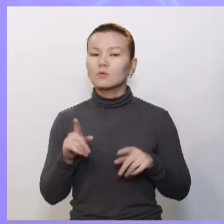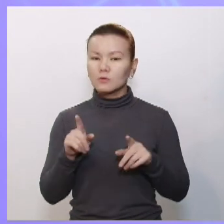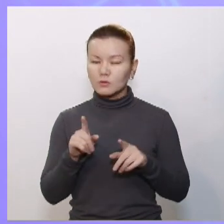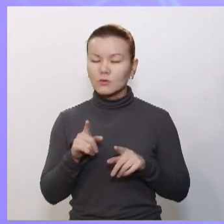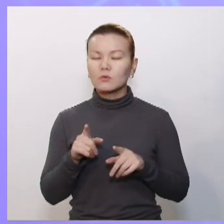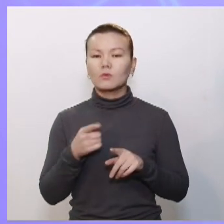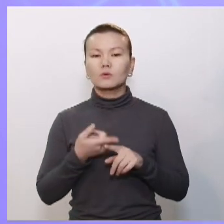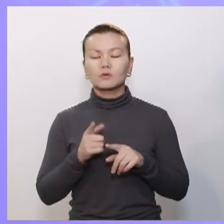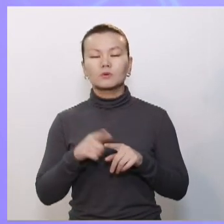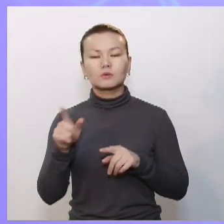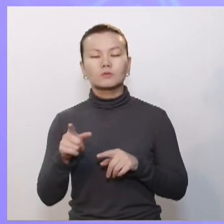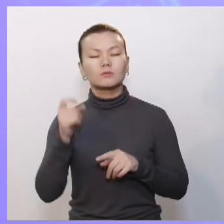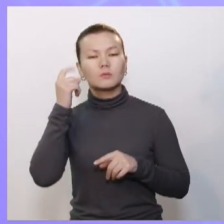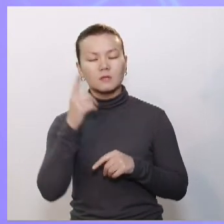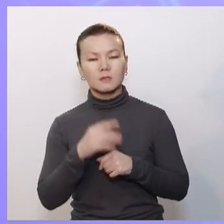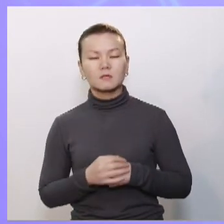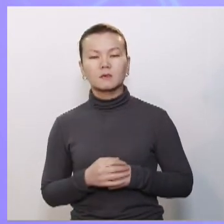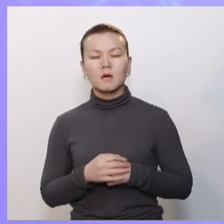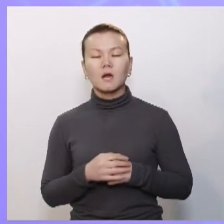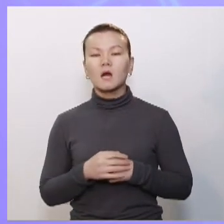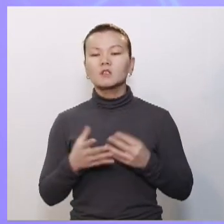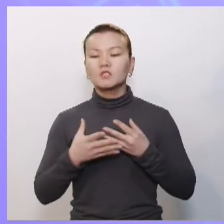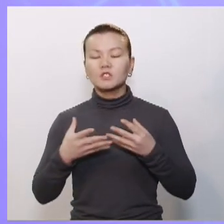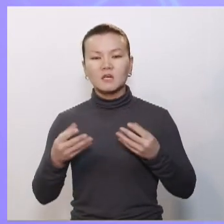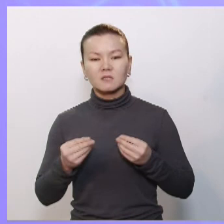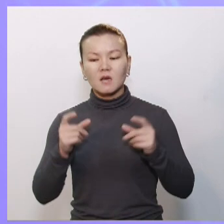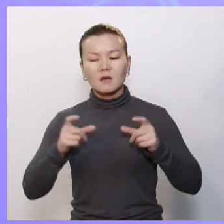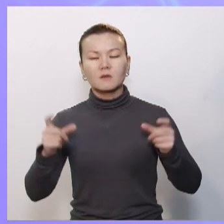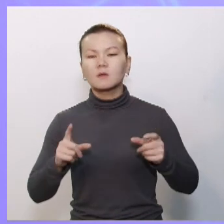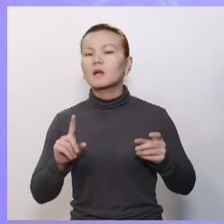Жазында адамдар эмгек кыларын билдиңер.